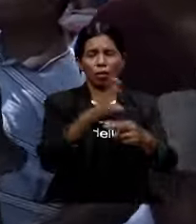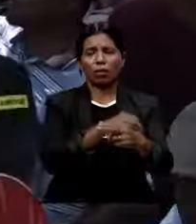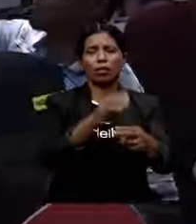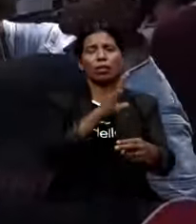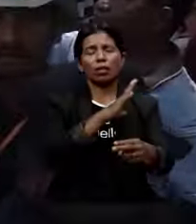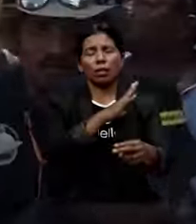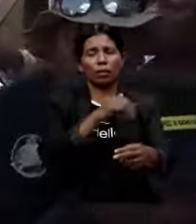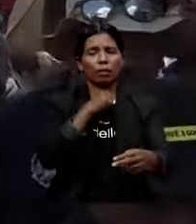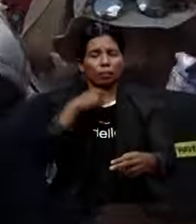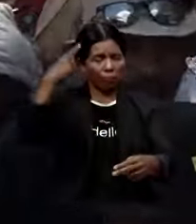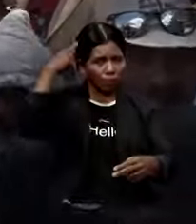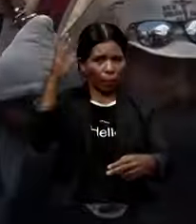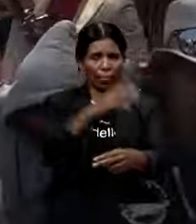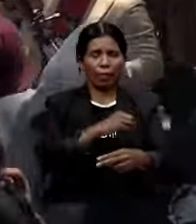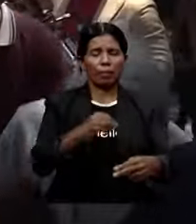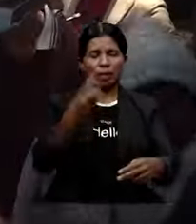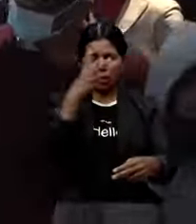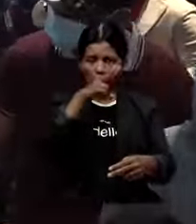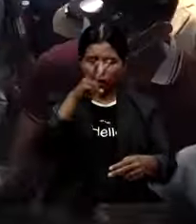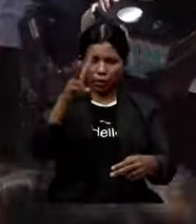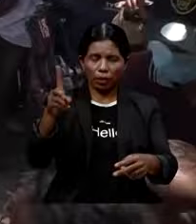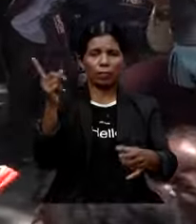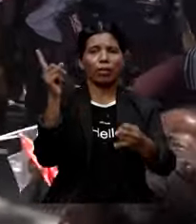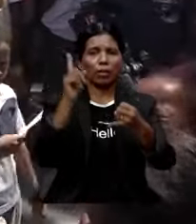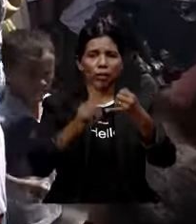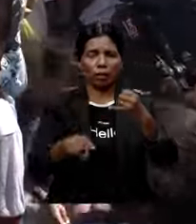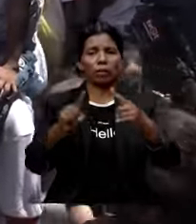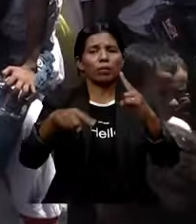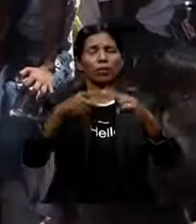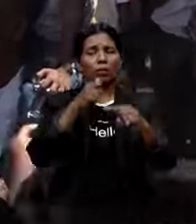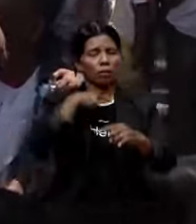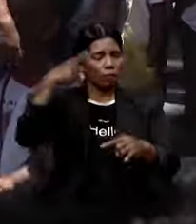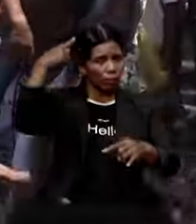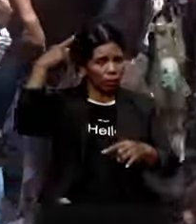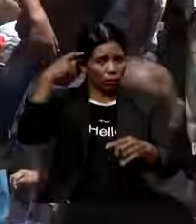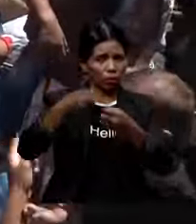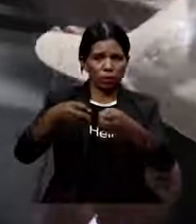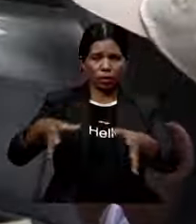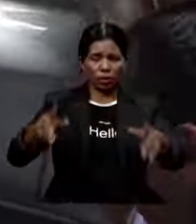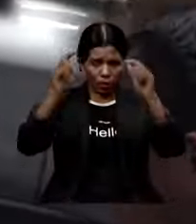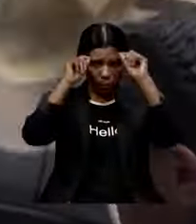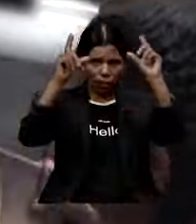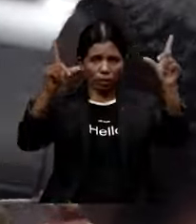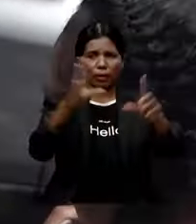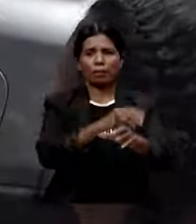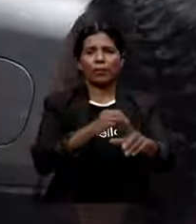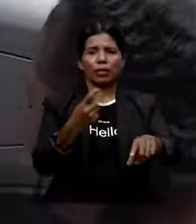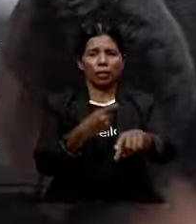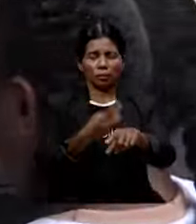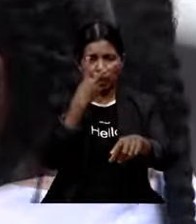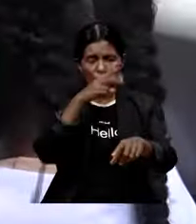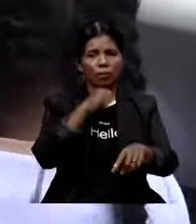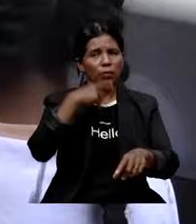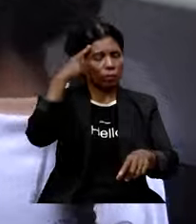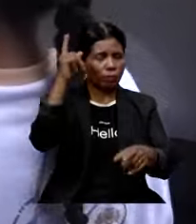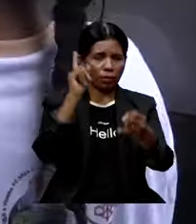Papa Francisco nune belehare badala ikus bain hira Papa Francisco husi kela Timor Leste. Nune ia momentu hare Papa